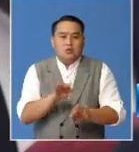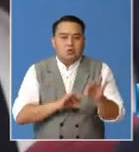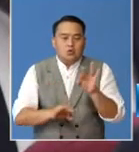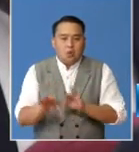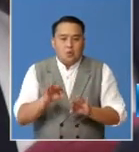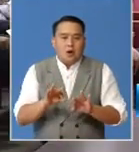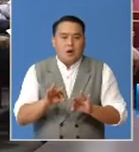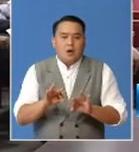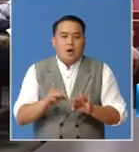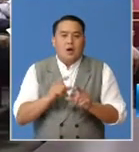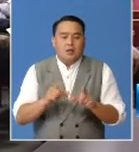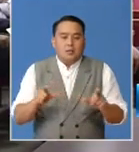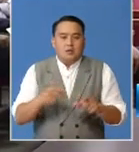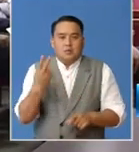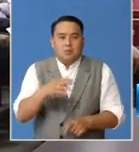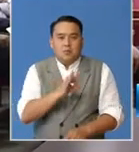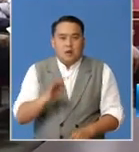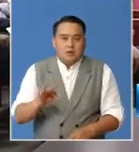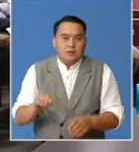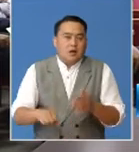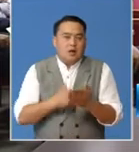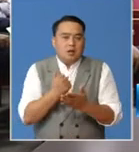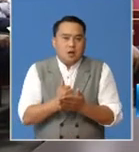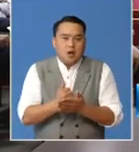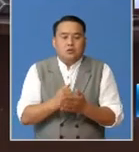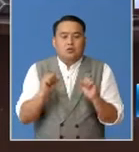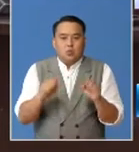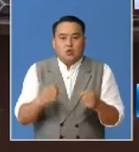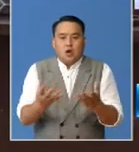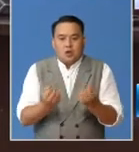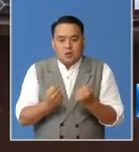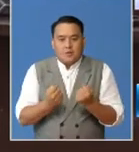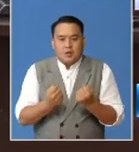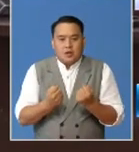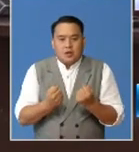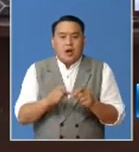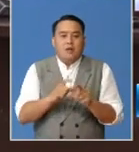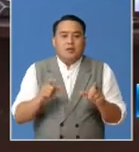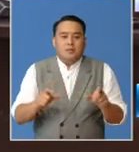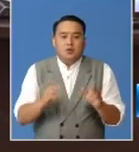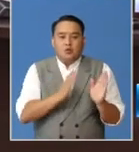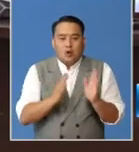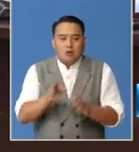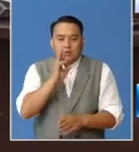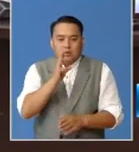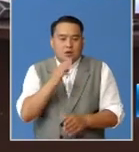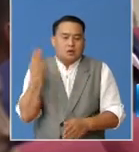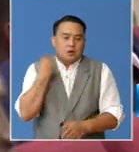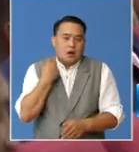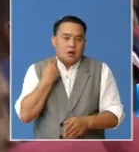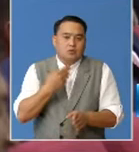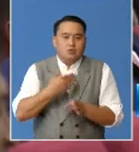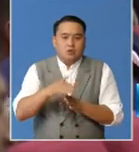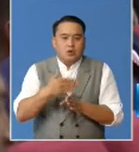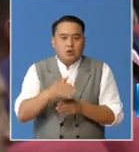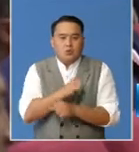бойынша баспанаға азаматтар 20%-тік алғашқы жарнамен қол жеткізе алады. Сонымен қатар тұтынушының тұрақты табысы, қарызы, несиесі болмауы